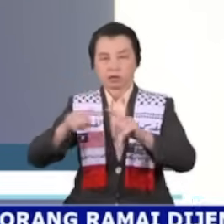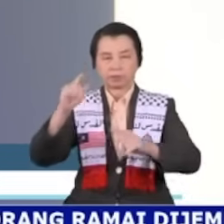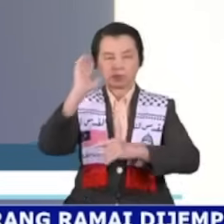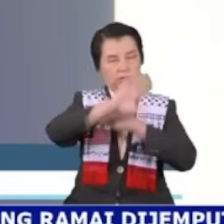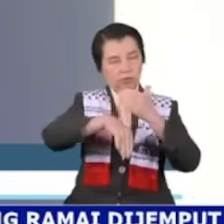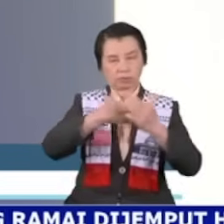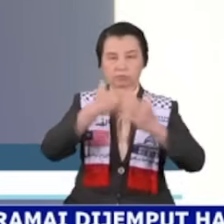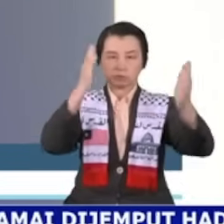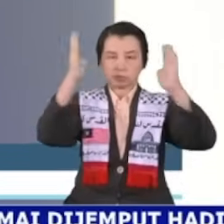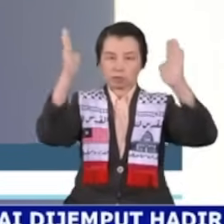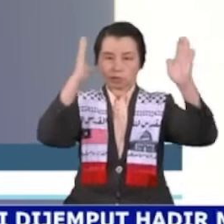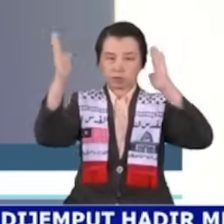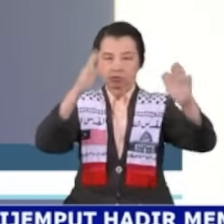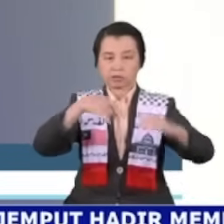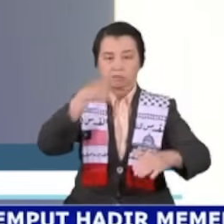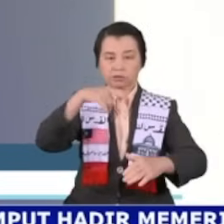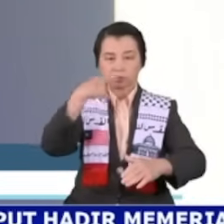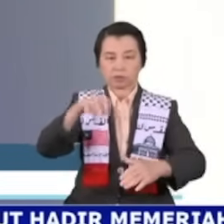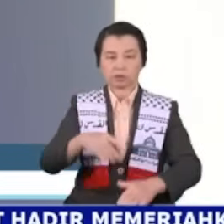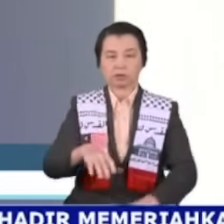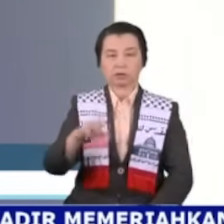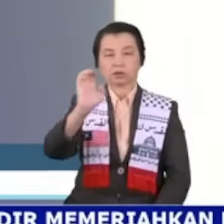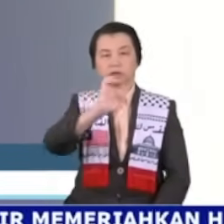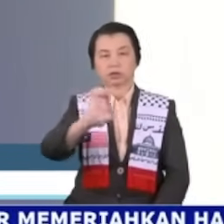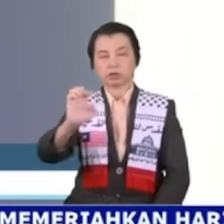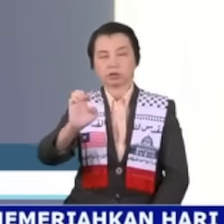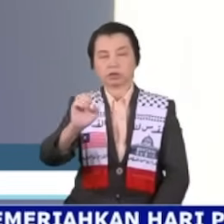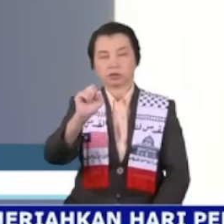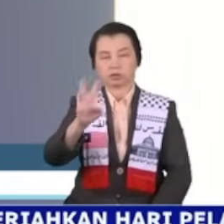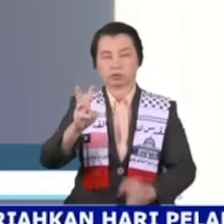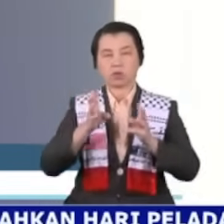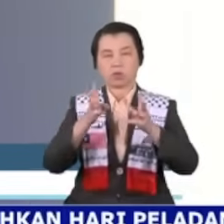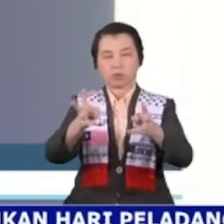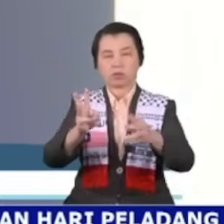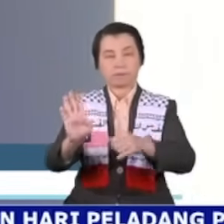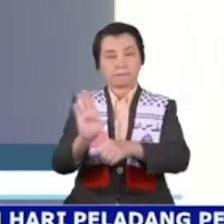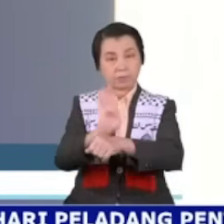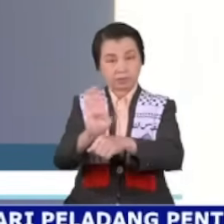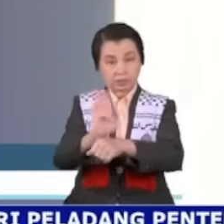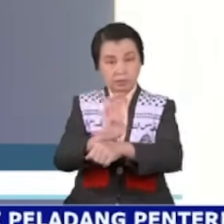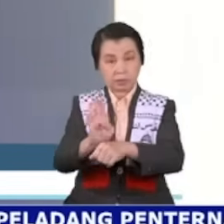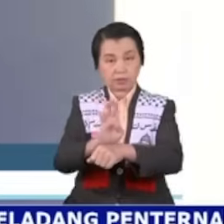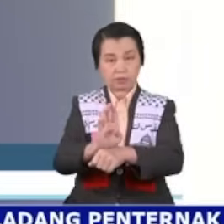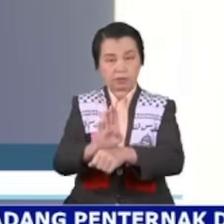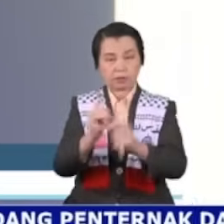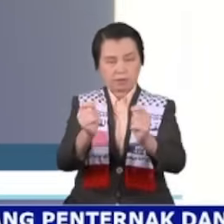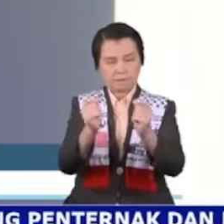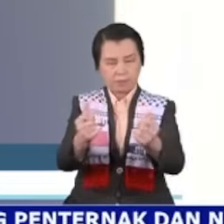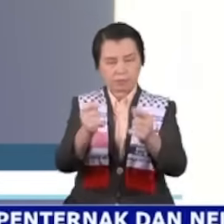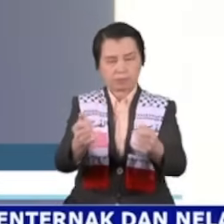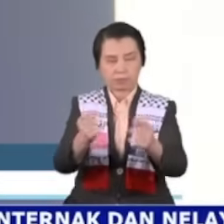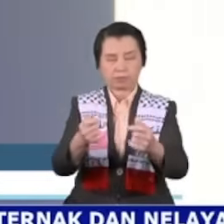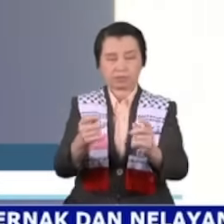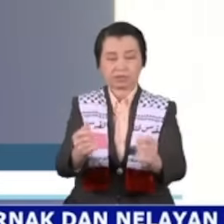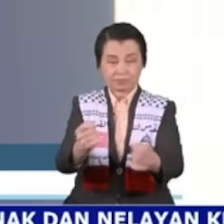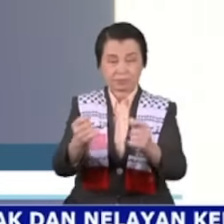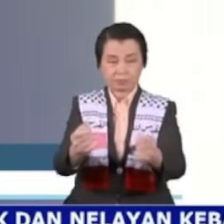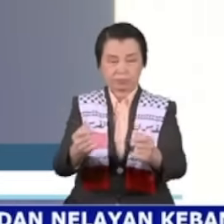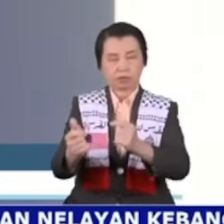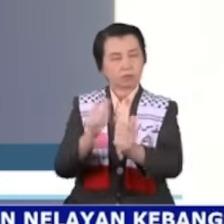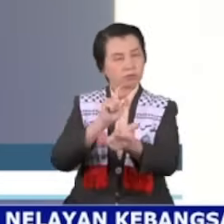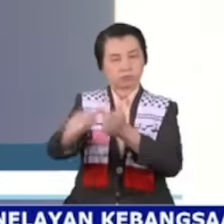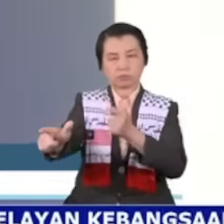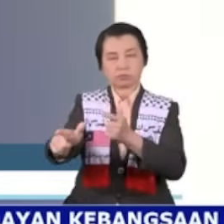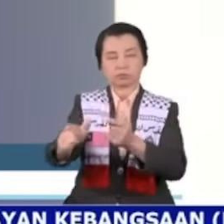negara yang disebut e of doing business kepantasan atau kecepatan